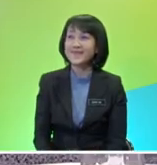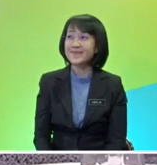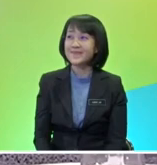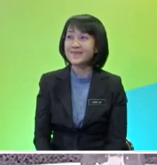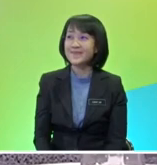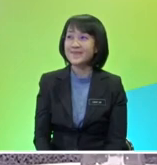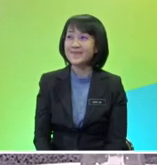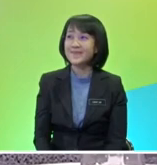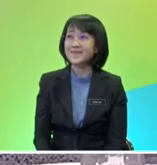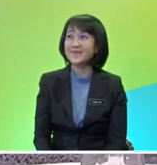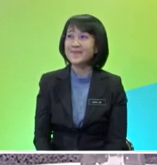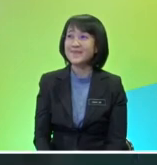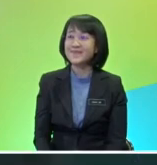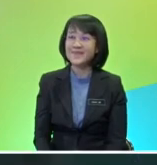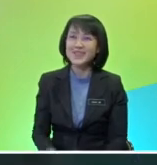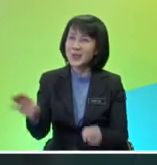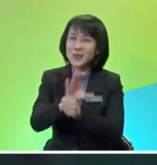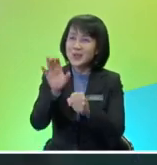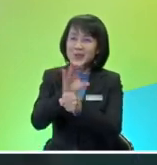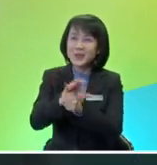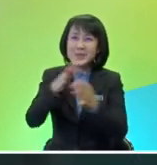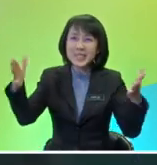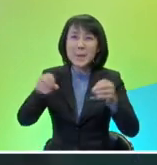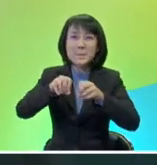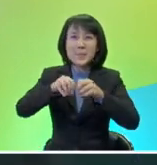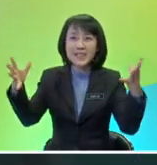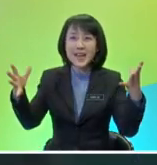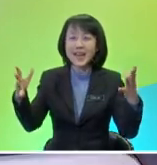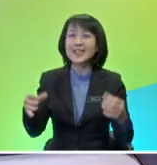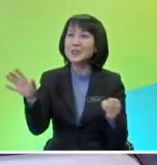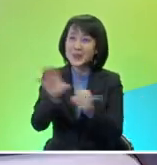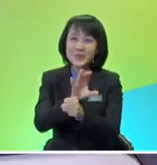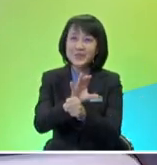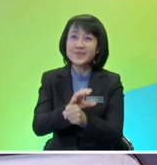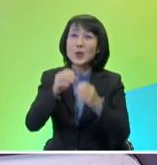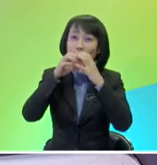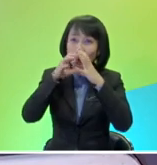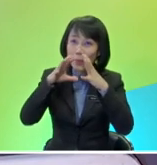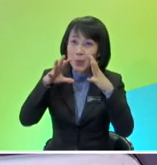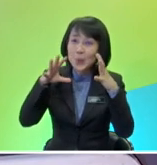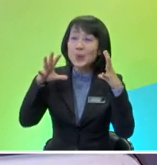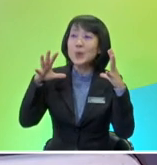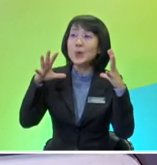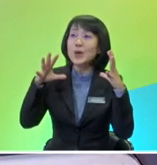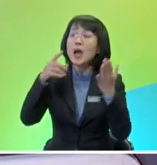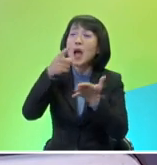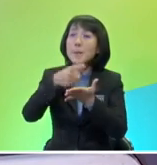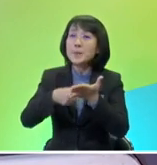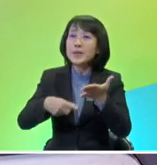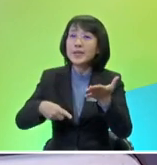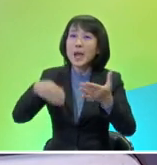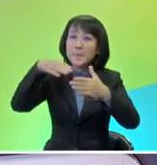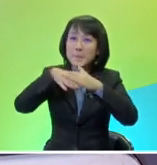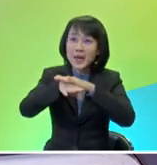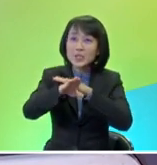Cukup. Mungkin besar-besar pecah. Okey, okay, baiklah. Okey, nampaknya balon telah ditiup. Okay. Dan apa yang masuk ke dalam